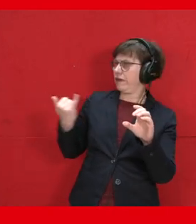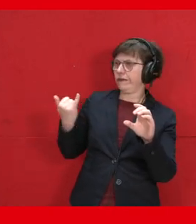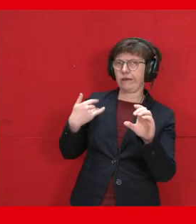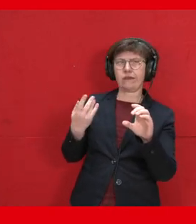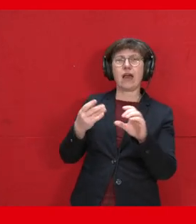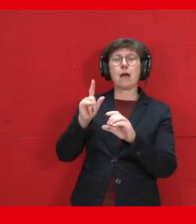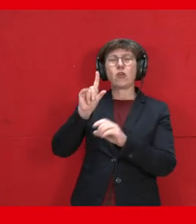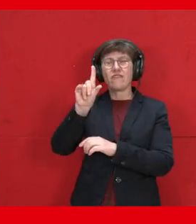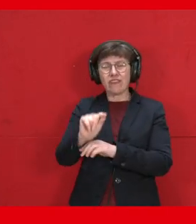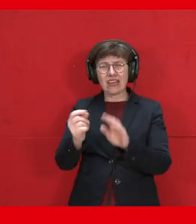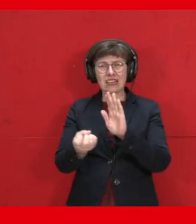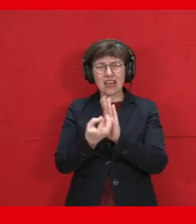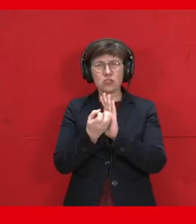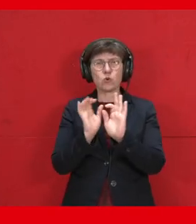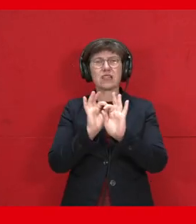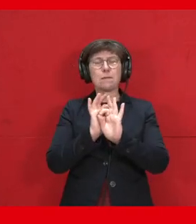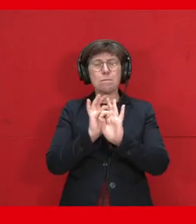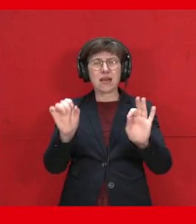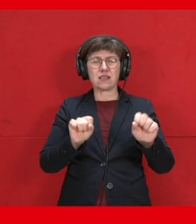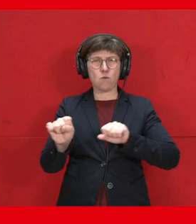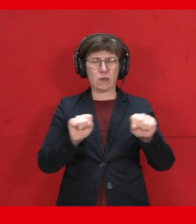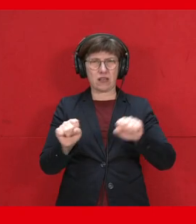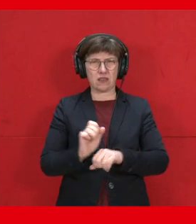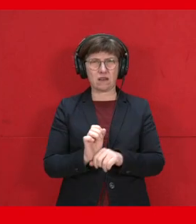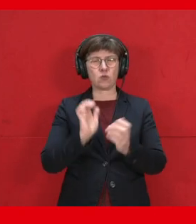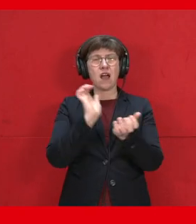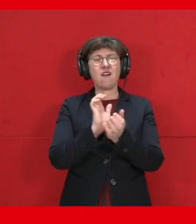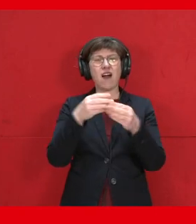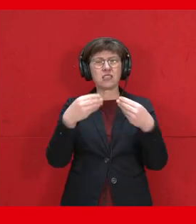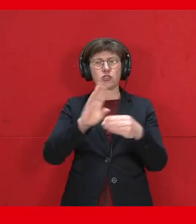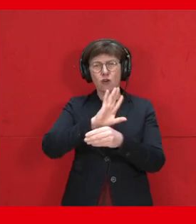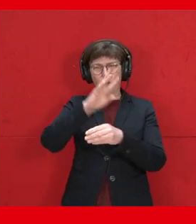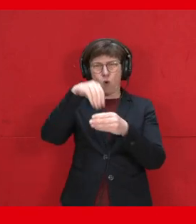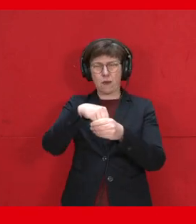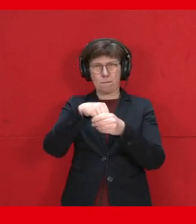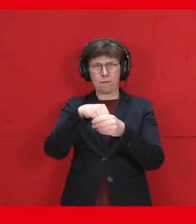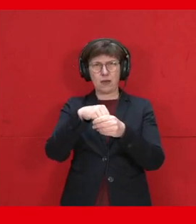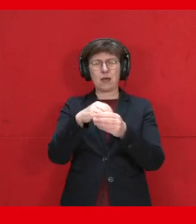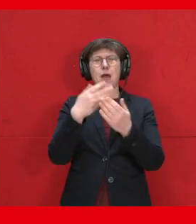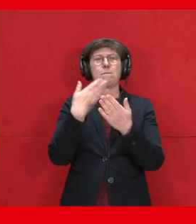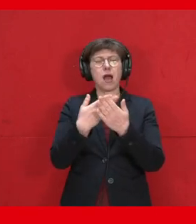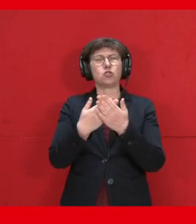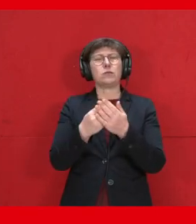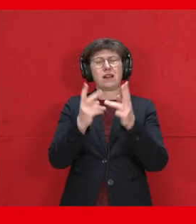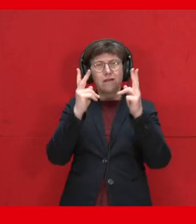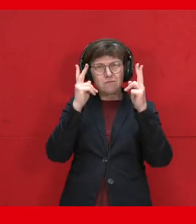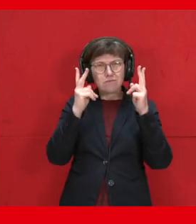Ressourcen eine bessere Mobilität organisieren kann. Und Wasserstoff gehört schon wieder dazu, wenn wir zum Beispiel an